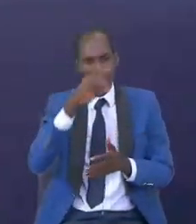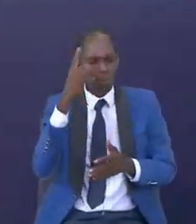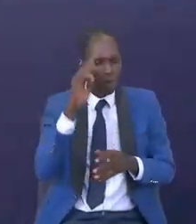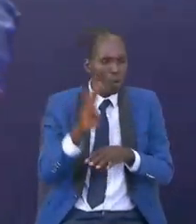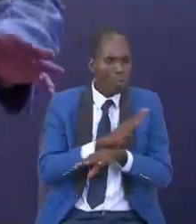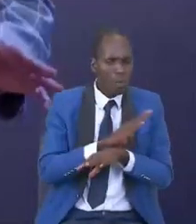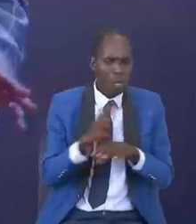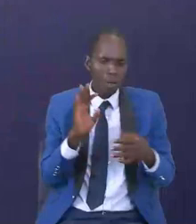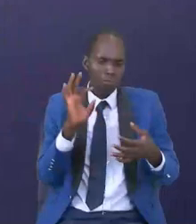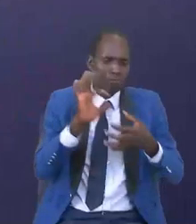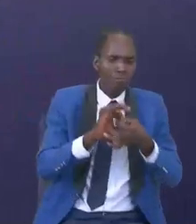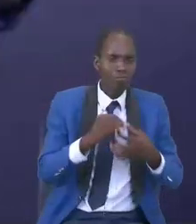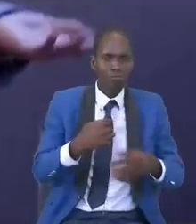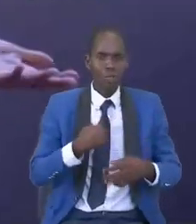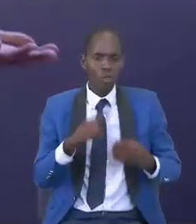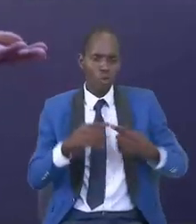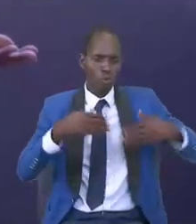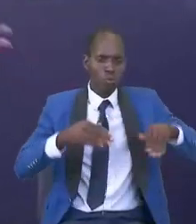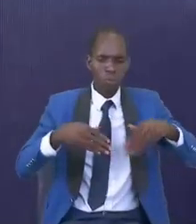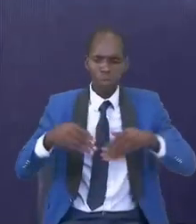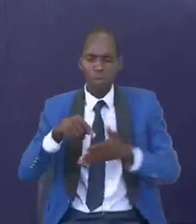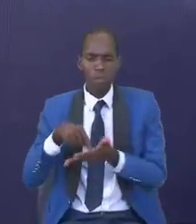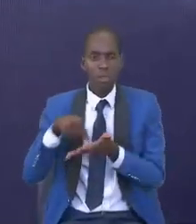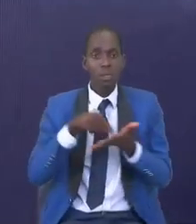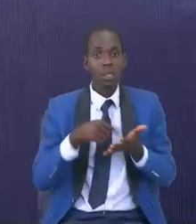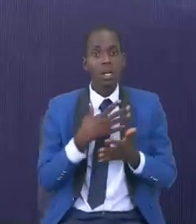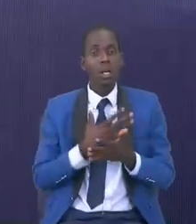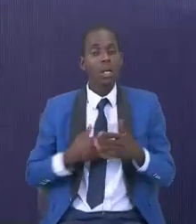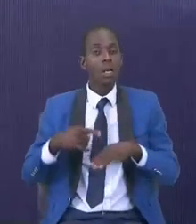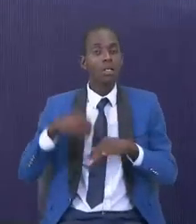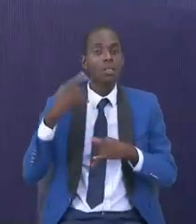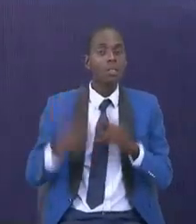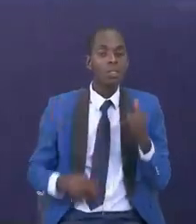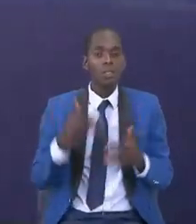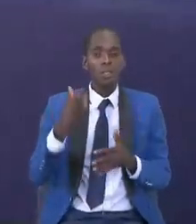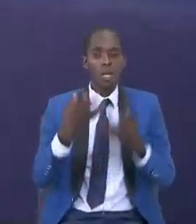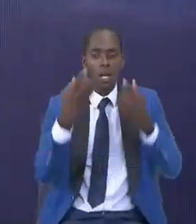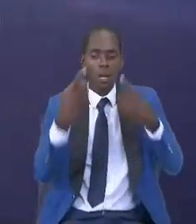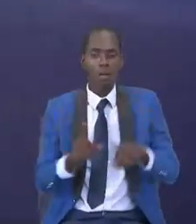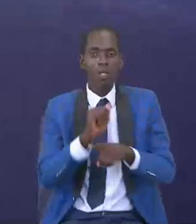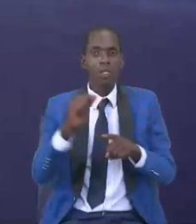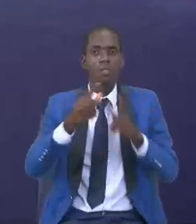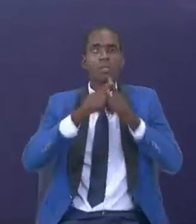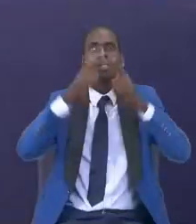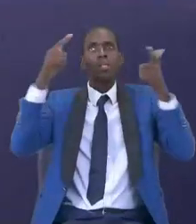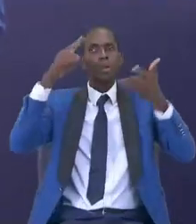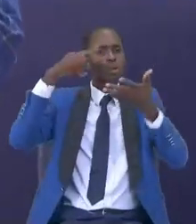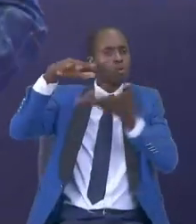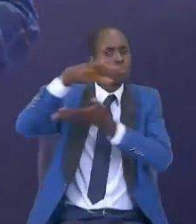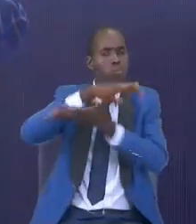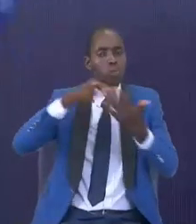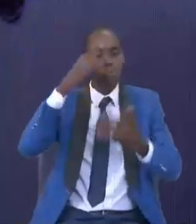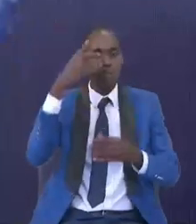des partenaires d'affaires. Nous allons vendre cela. Et voici, il y a une grande tempête à